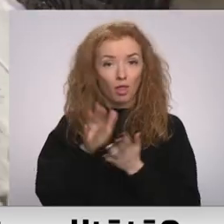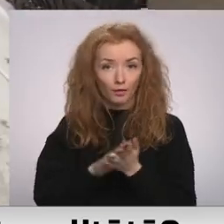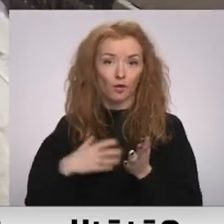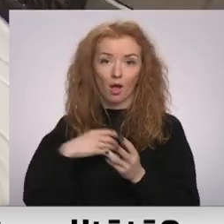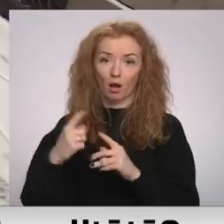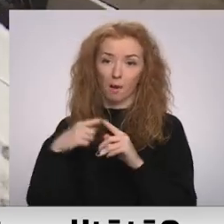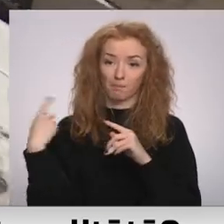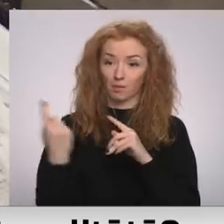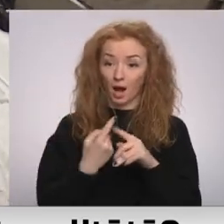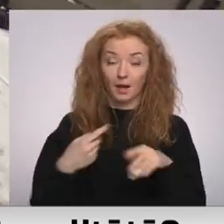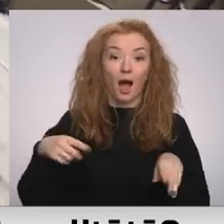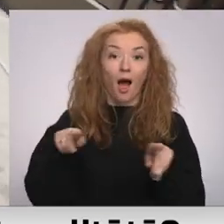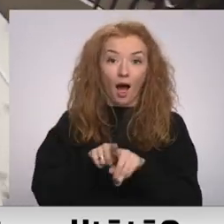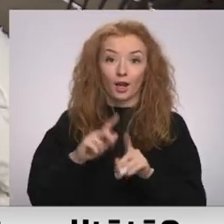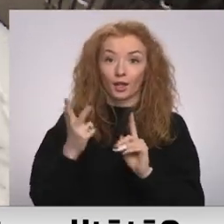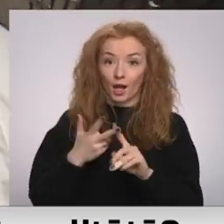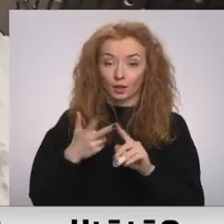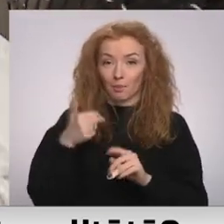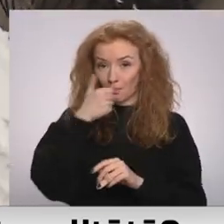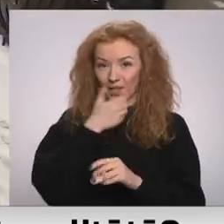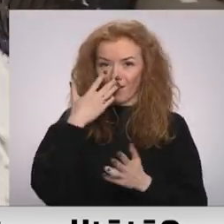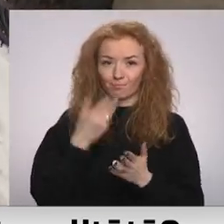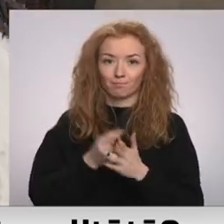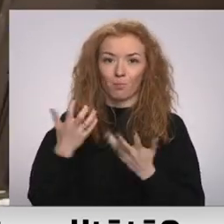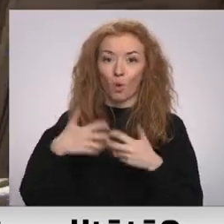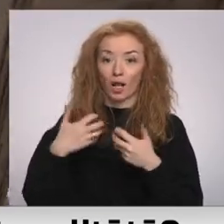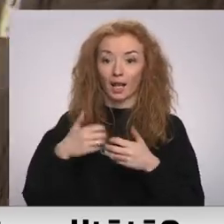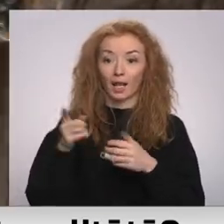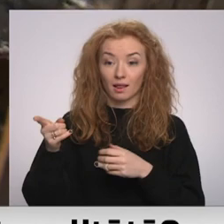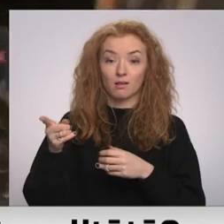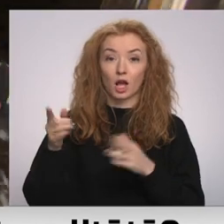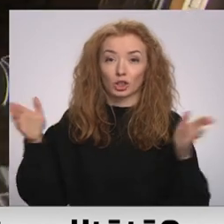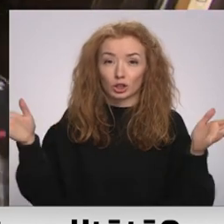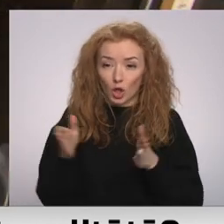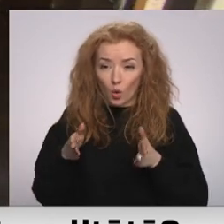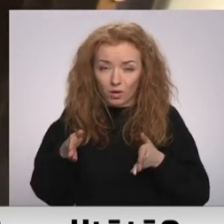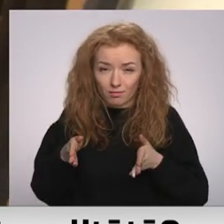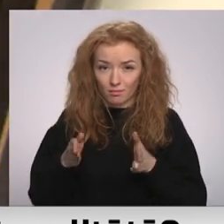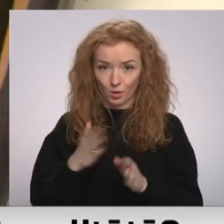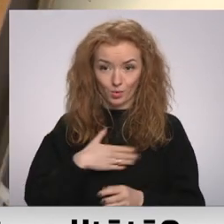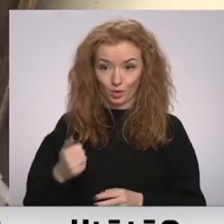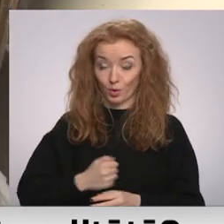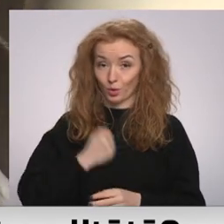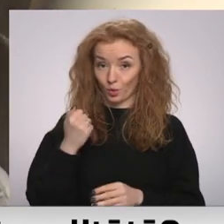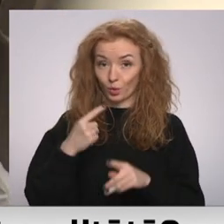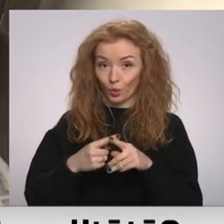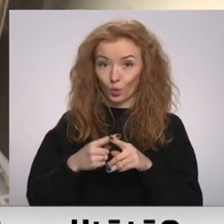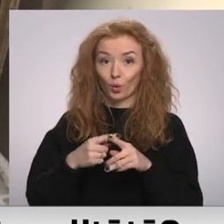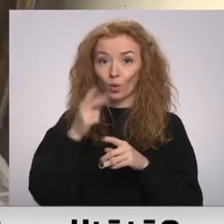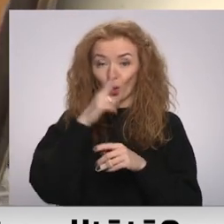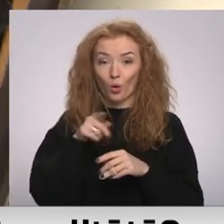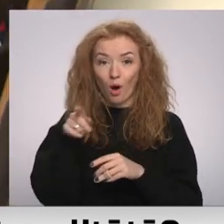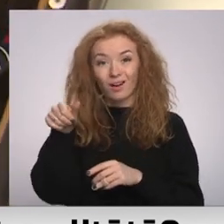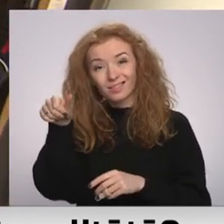Klasisks neveiksmīgs piemērs ir kādas privātas poliklīnikas pacēlājs. Šaurajā priekštelpā ir grūti iekļūt, un no kakta pacēlāja